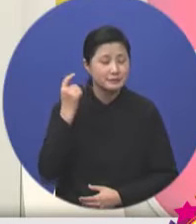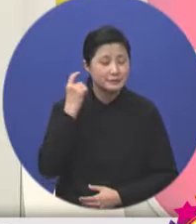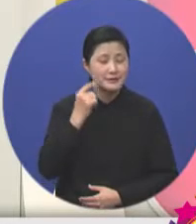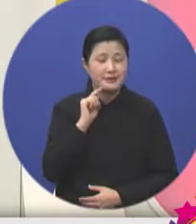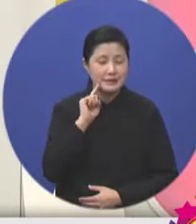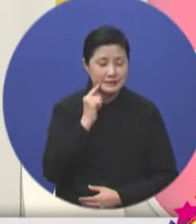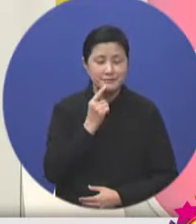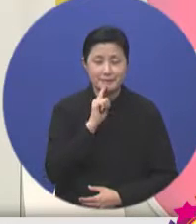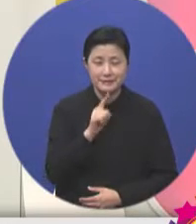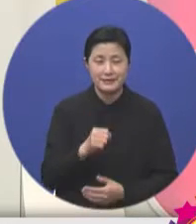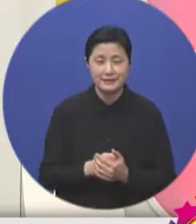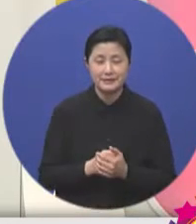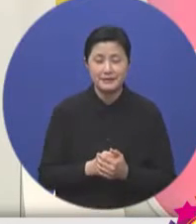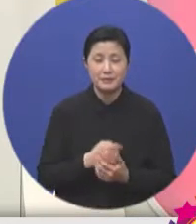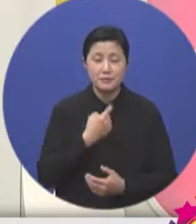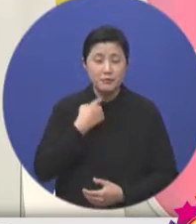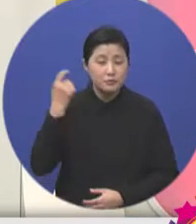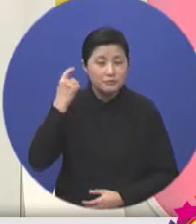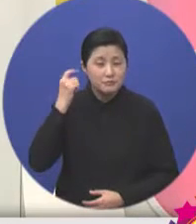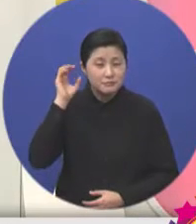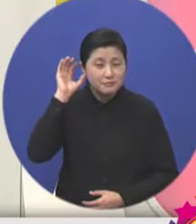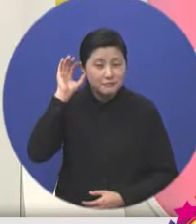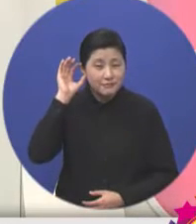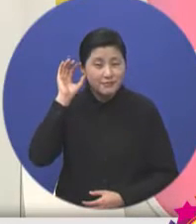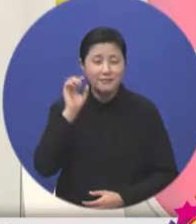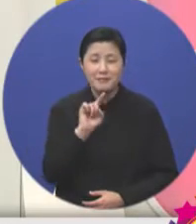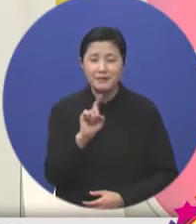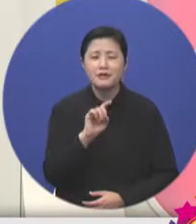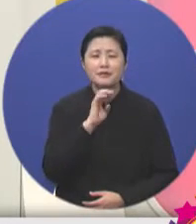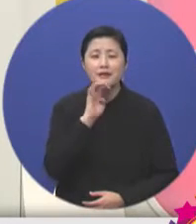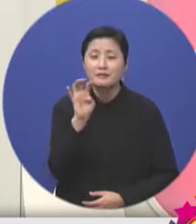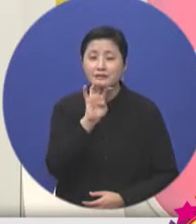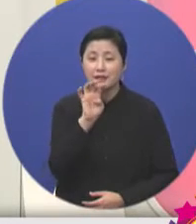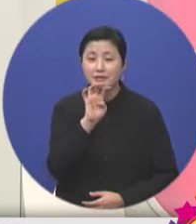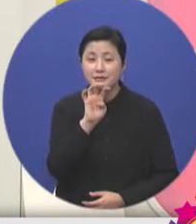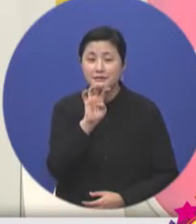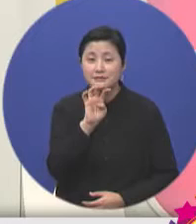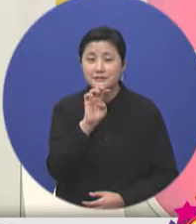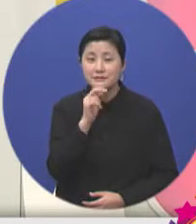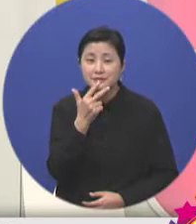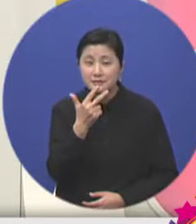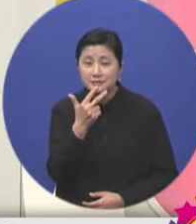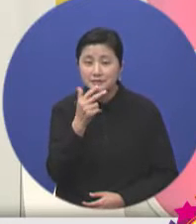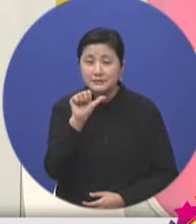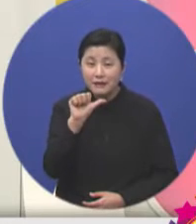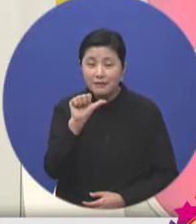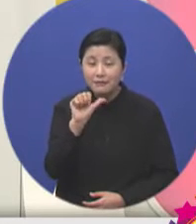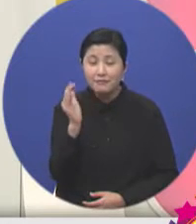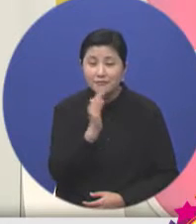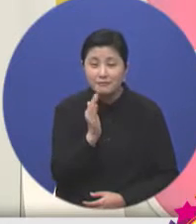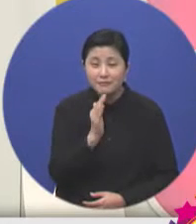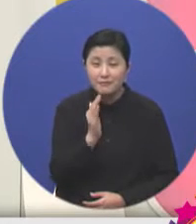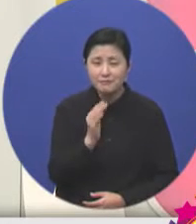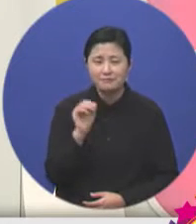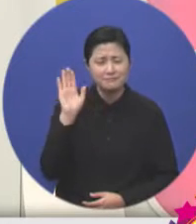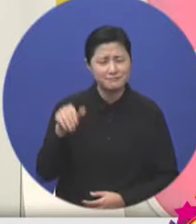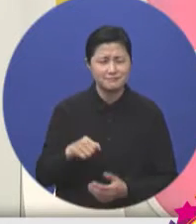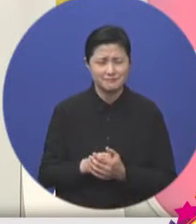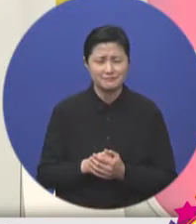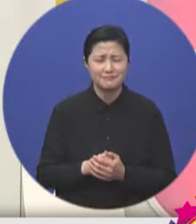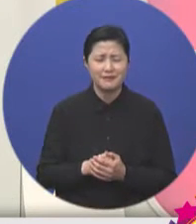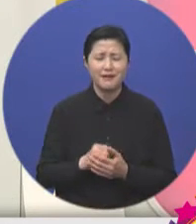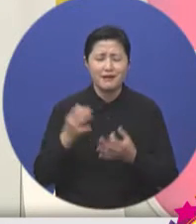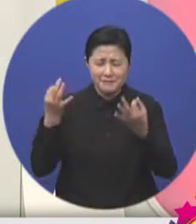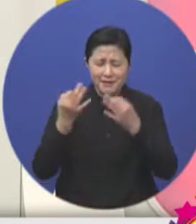그거 말씀하시려고. 지금 목소리만 봤을 때는 한 일곱? 다섯? 아우, 그렇게